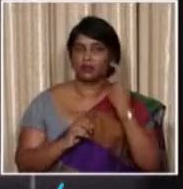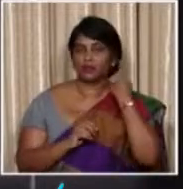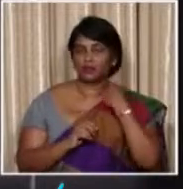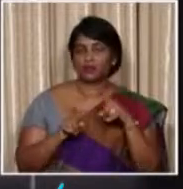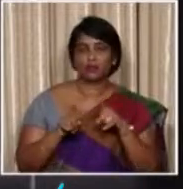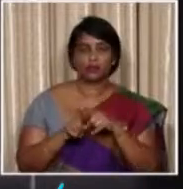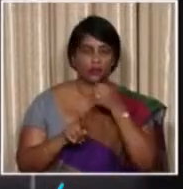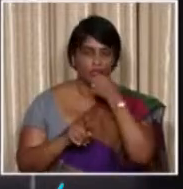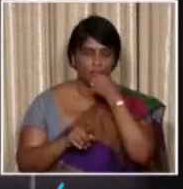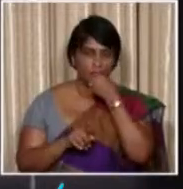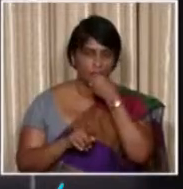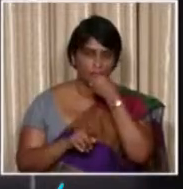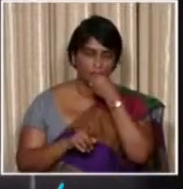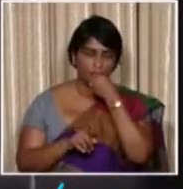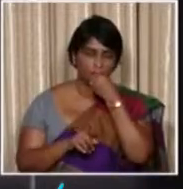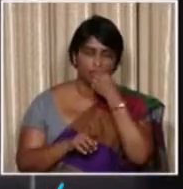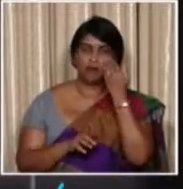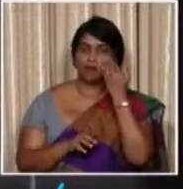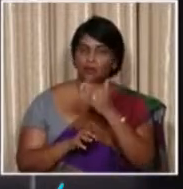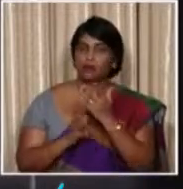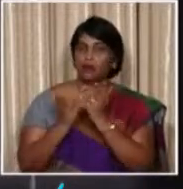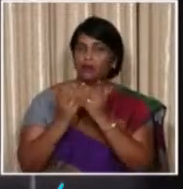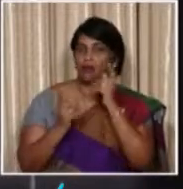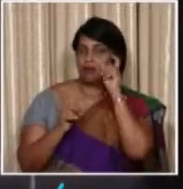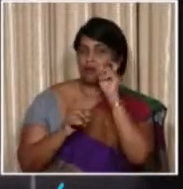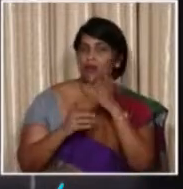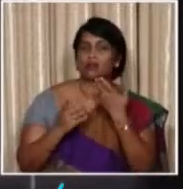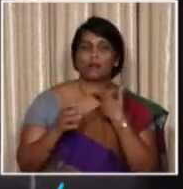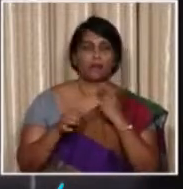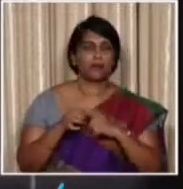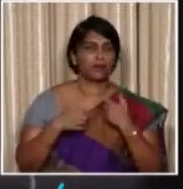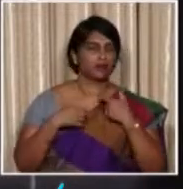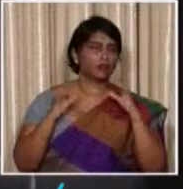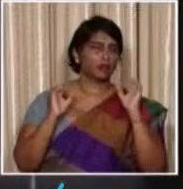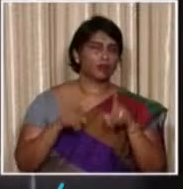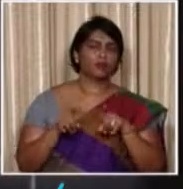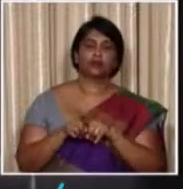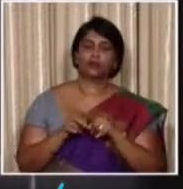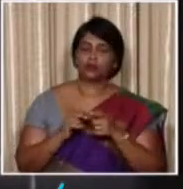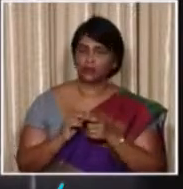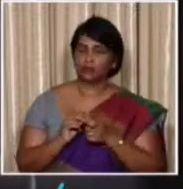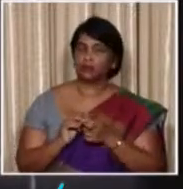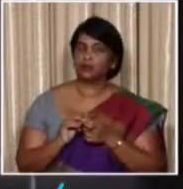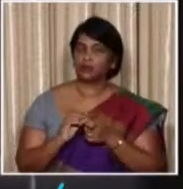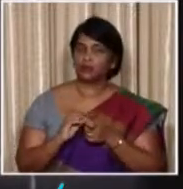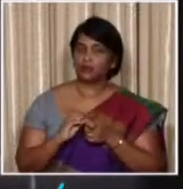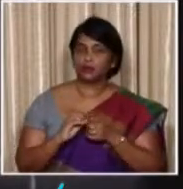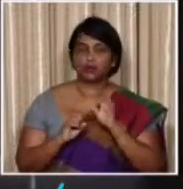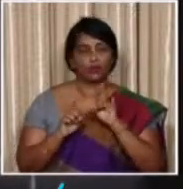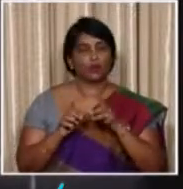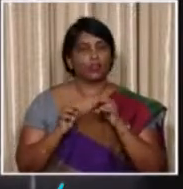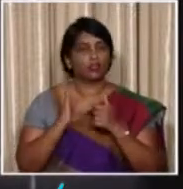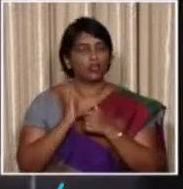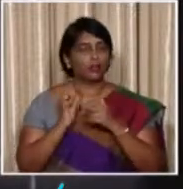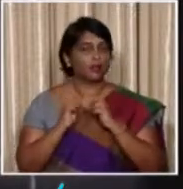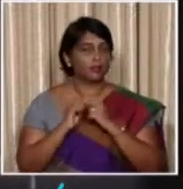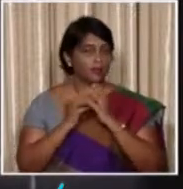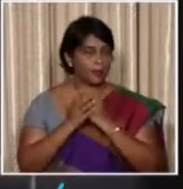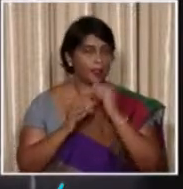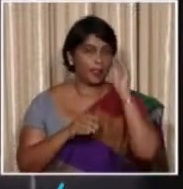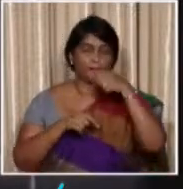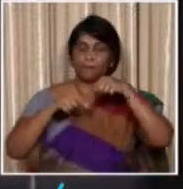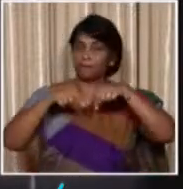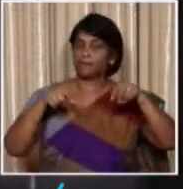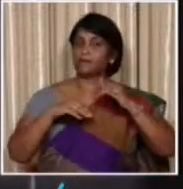meka salakala tiyenne ganan noge ninno meka ape prashnayak nemeyi wage. Kese yuwa tavakalika visindumak lesa aliweta kriyaathmak